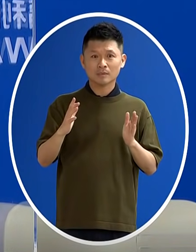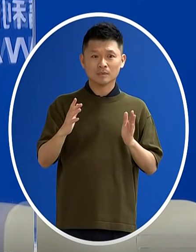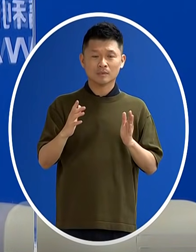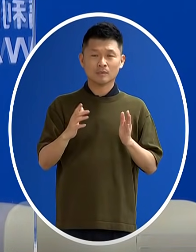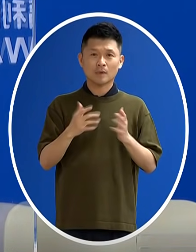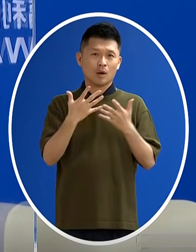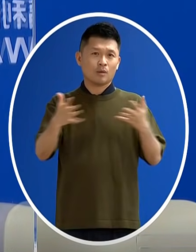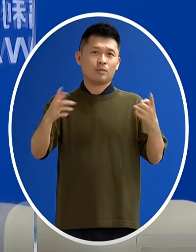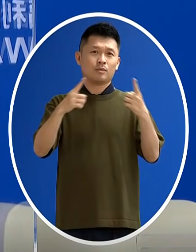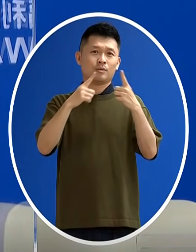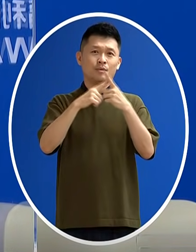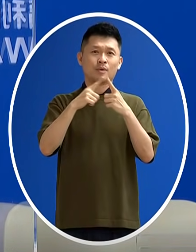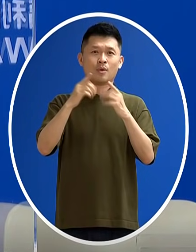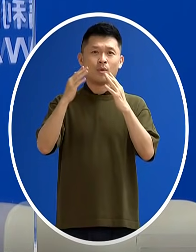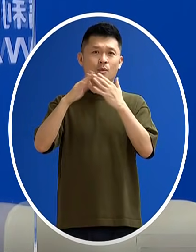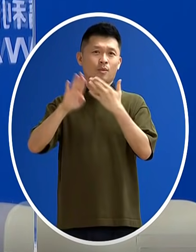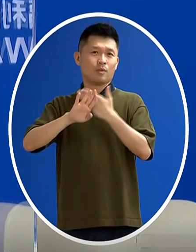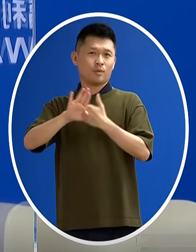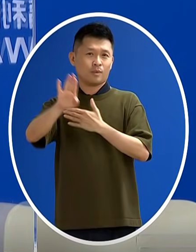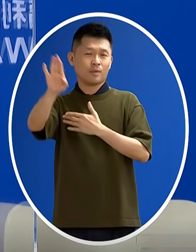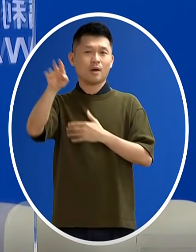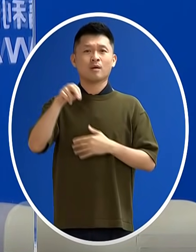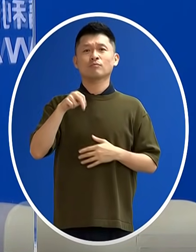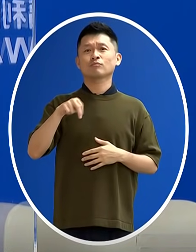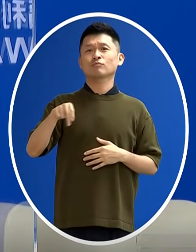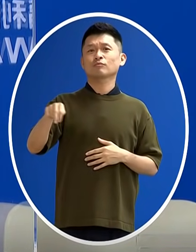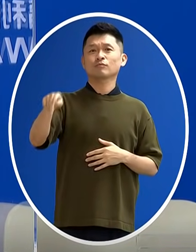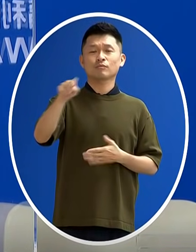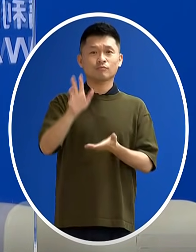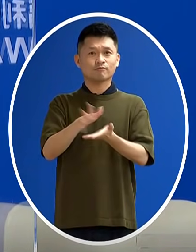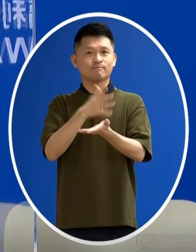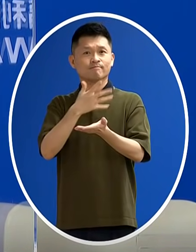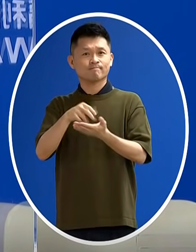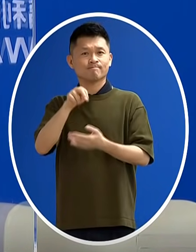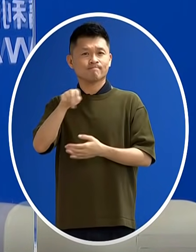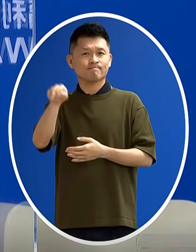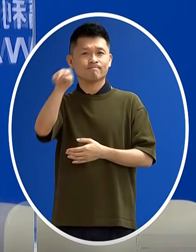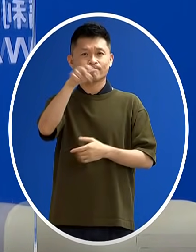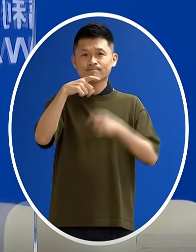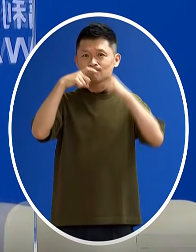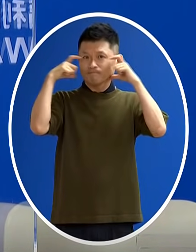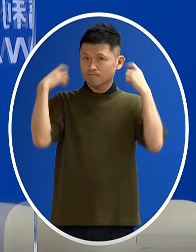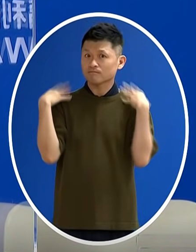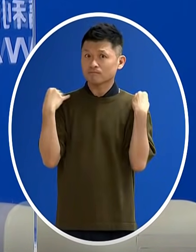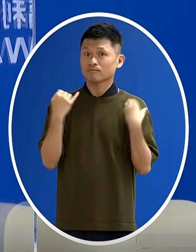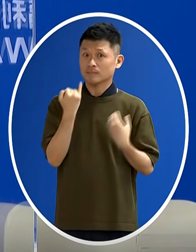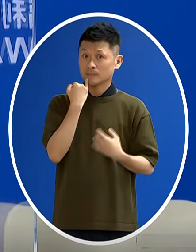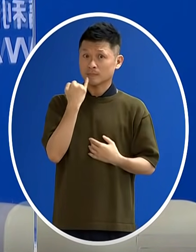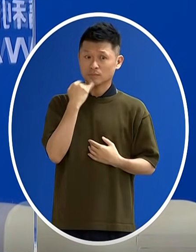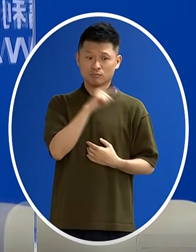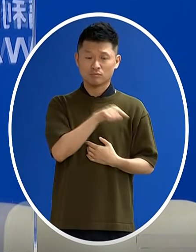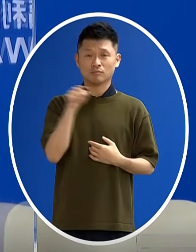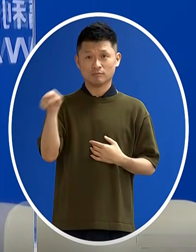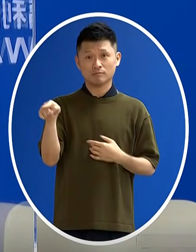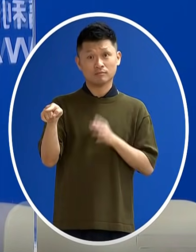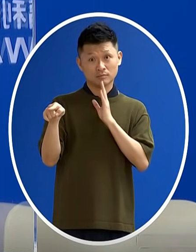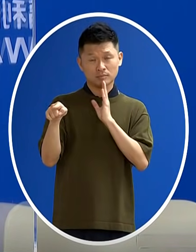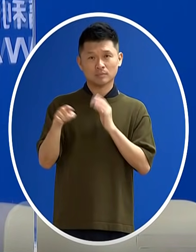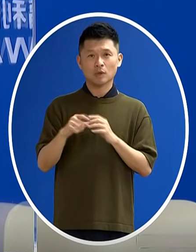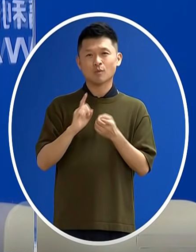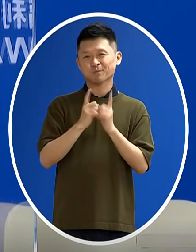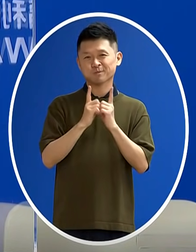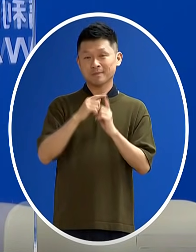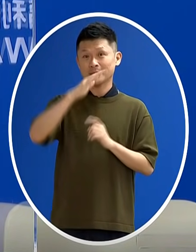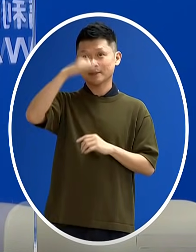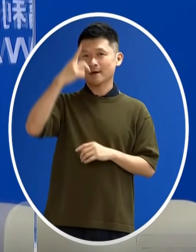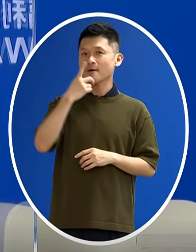是到户外去，他也都可以维持佩戴口罩，最主要的差别在这边，绝对不会是山是